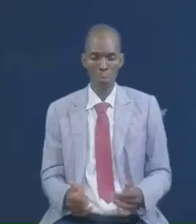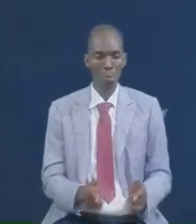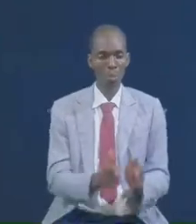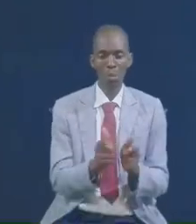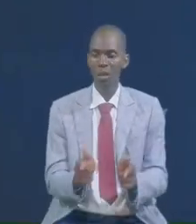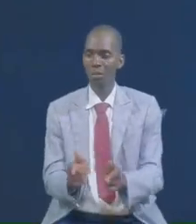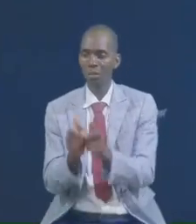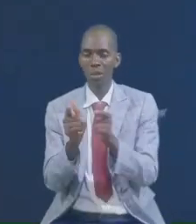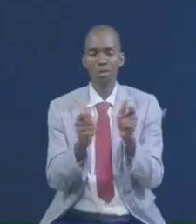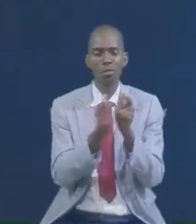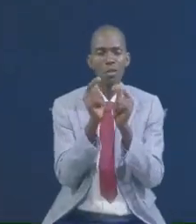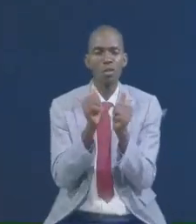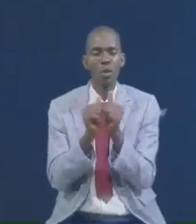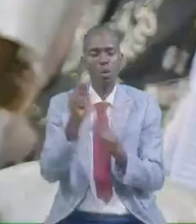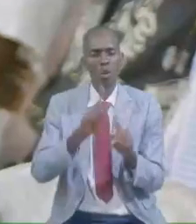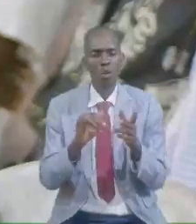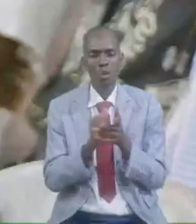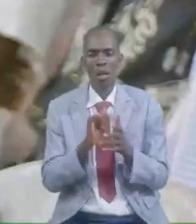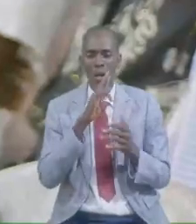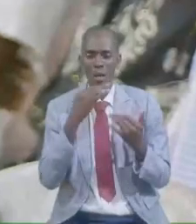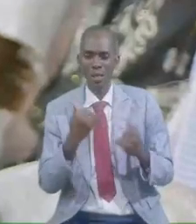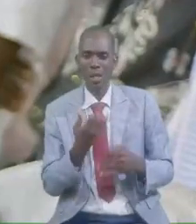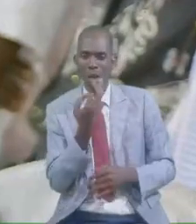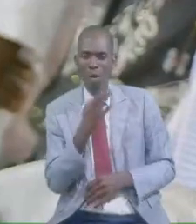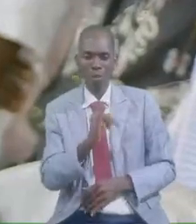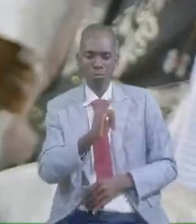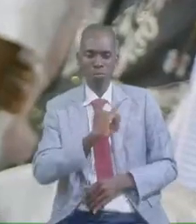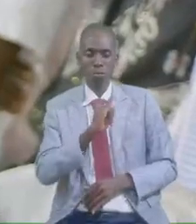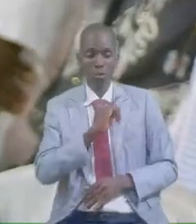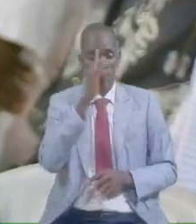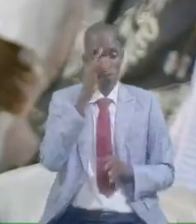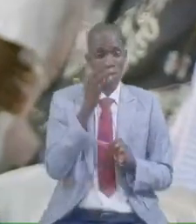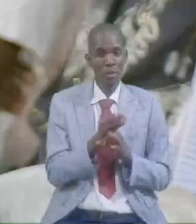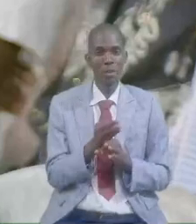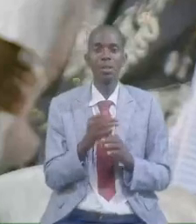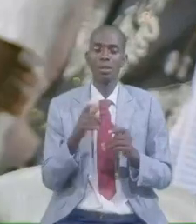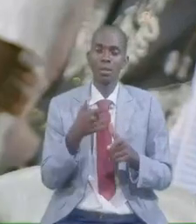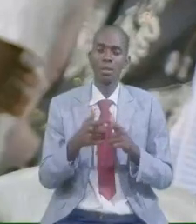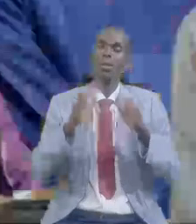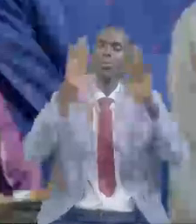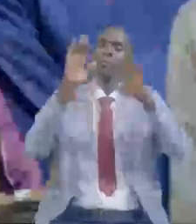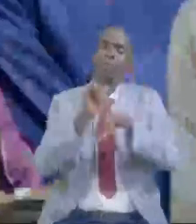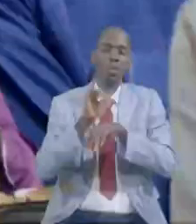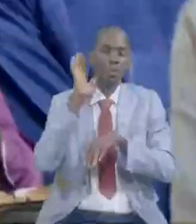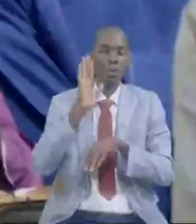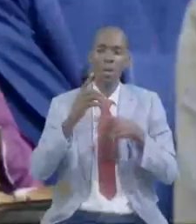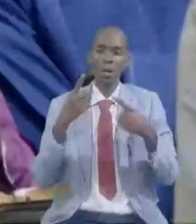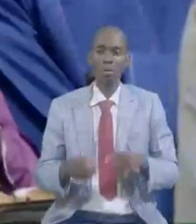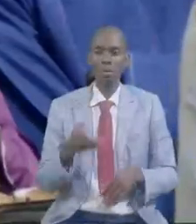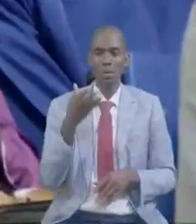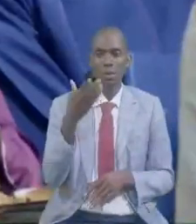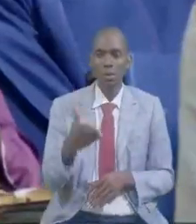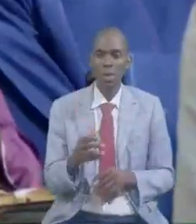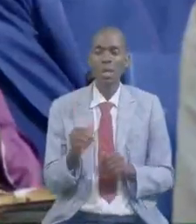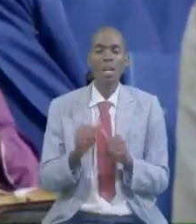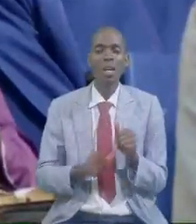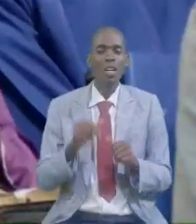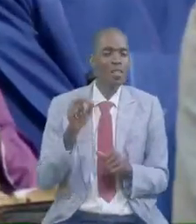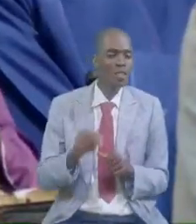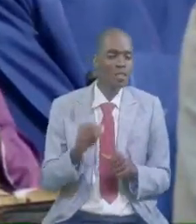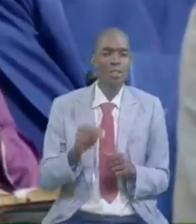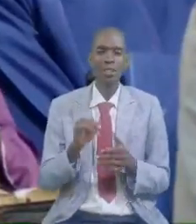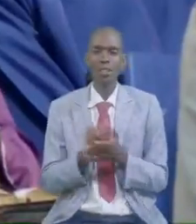la même foi précieuse, les miracles seront là. Les signes et les prodiges seront là. Tout